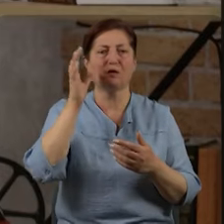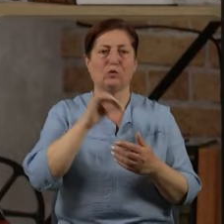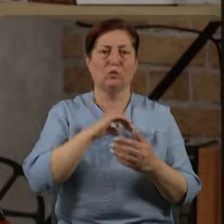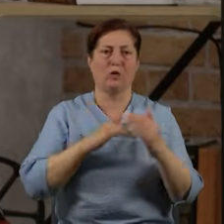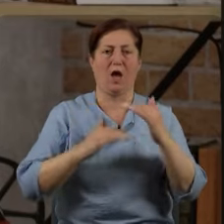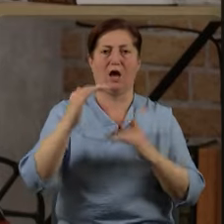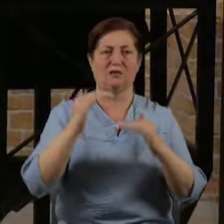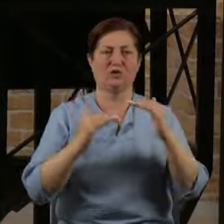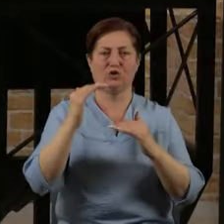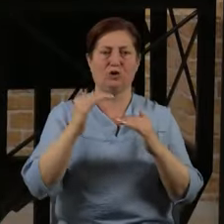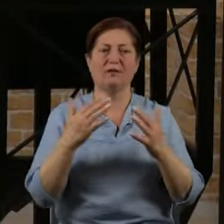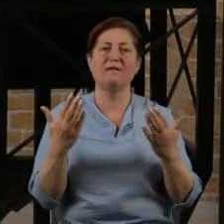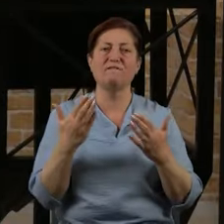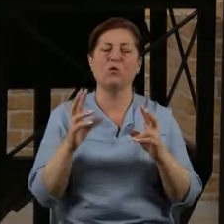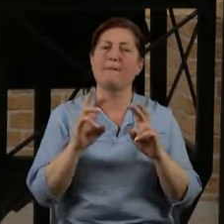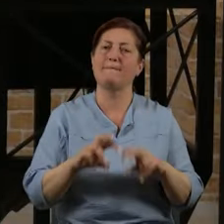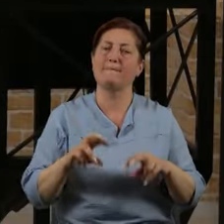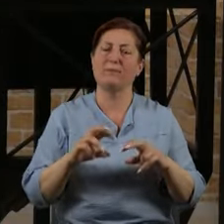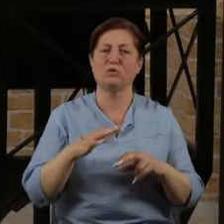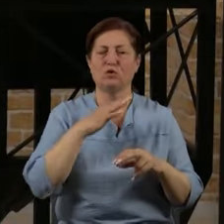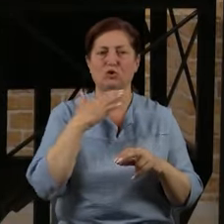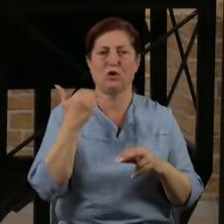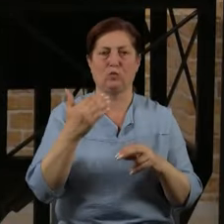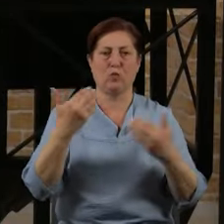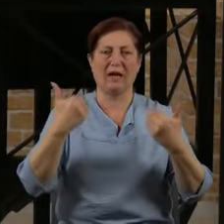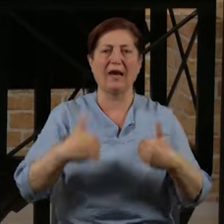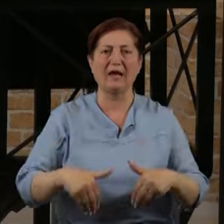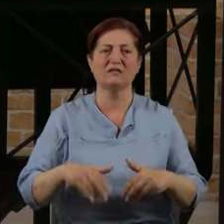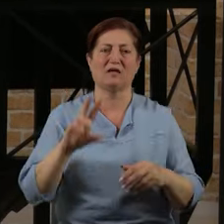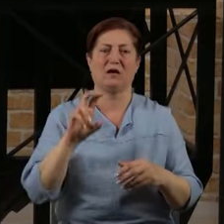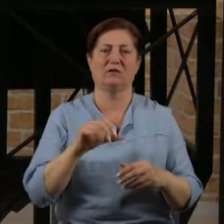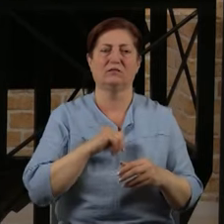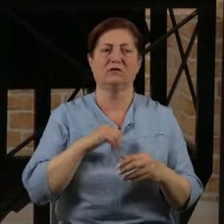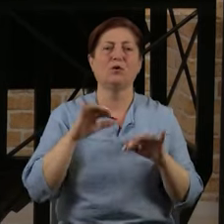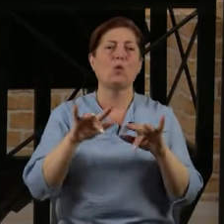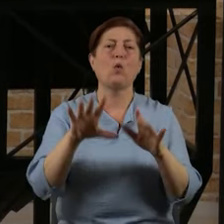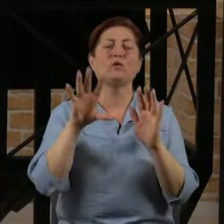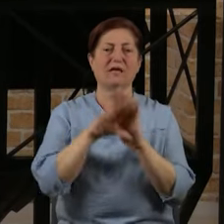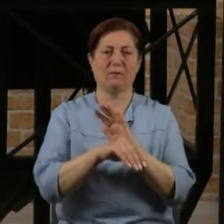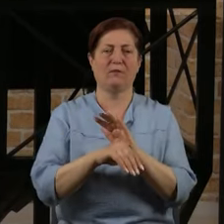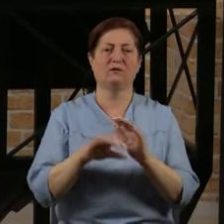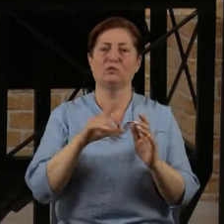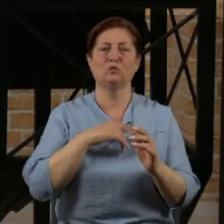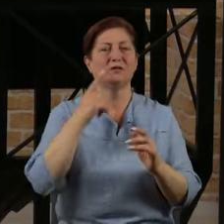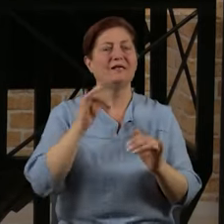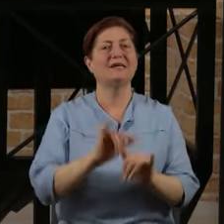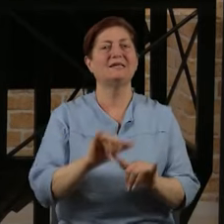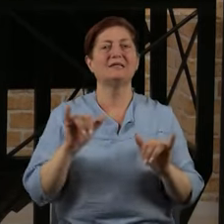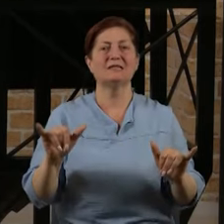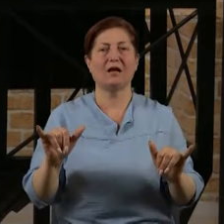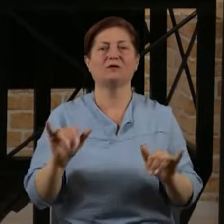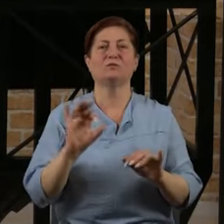աստիճանի, որքան էլ փնտրենք ու ավելի ու ավելի շատ կենսագրական հենքեր տեսնենք այդ բանաստեղծների մեջ, իմ ասածն է, զարգացումը ստացան մեր